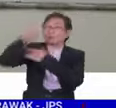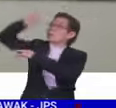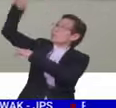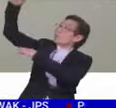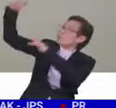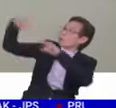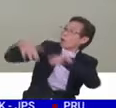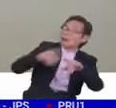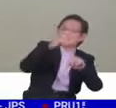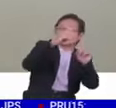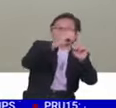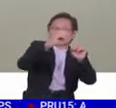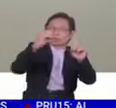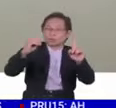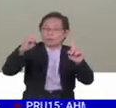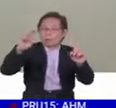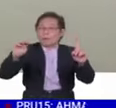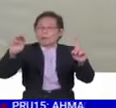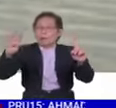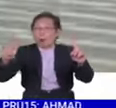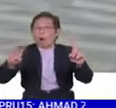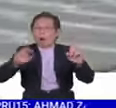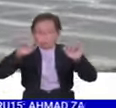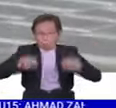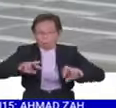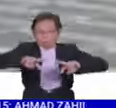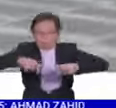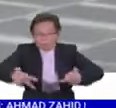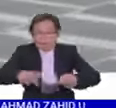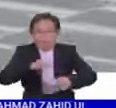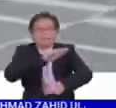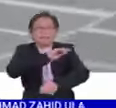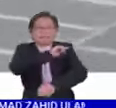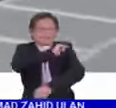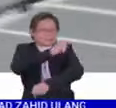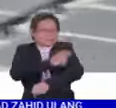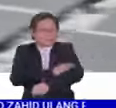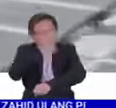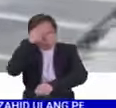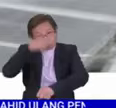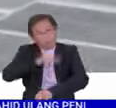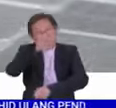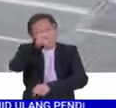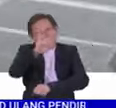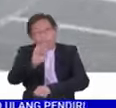100 MW itu mampu menjana tenaga untuk 40,000 rumah.